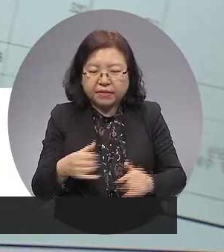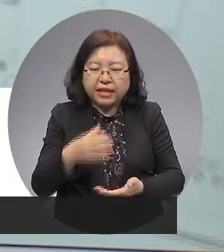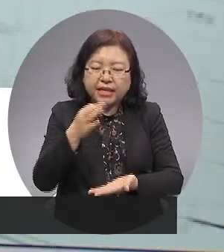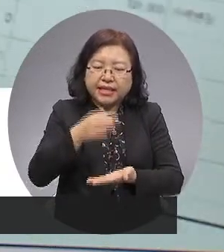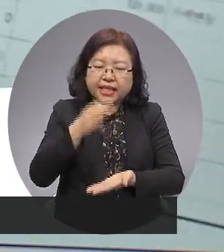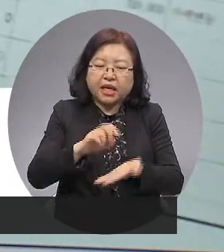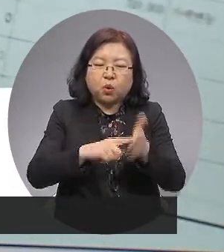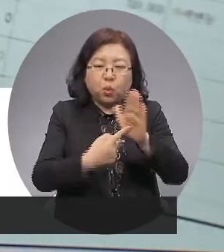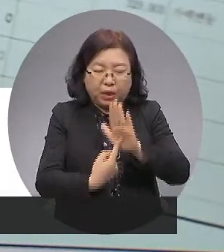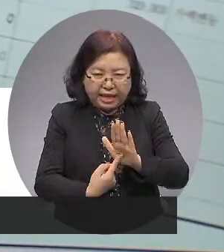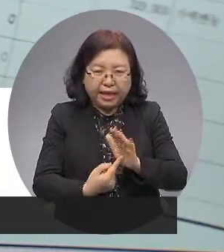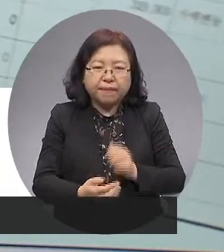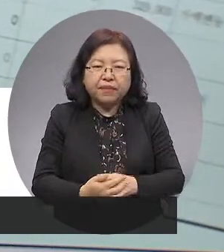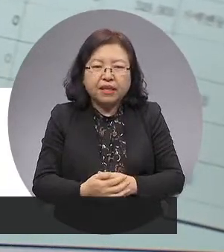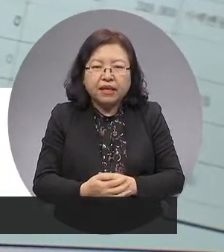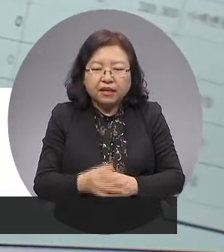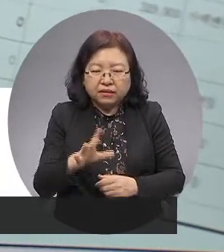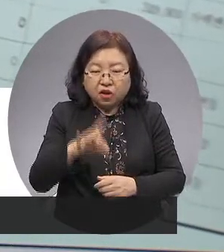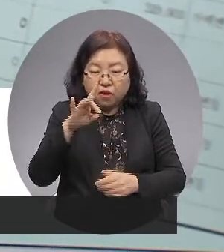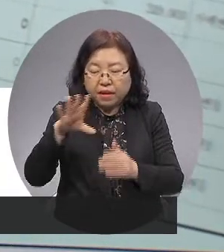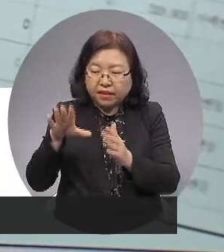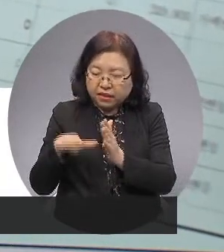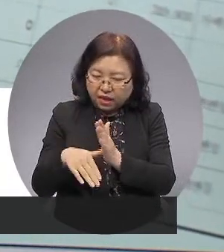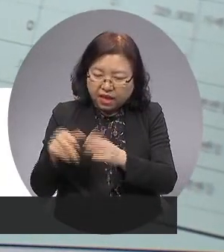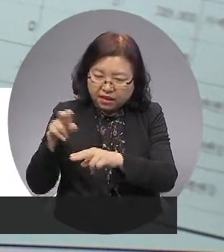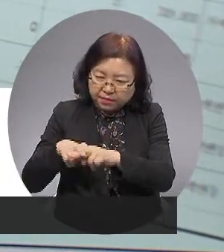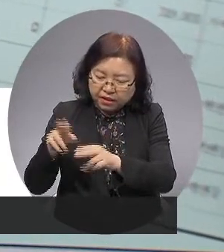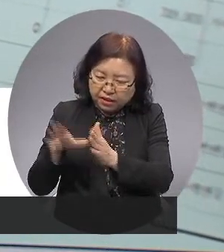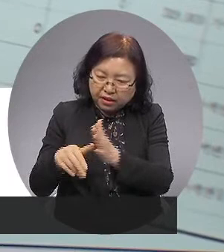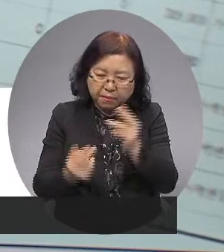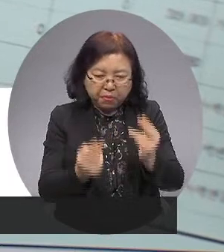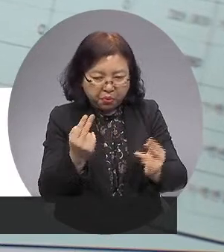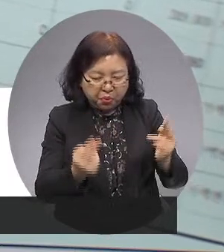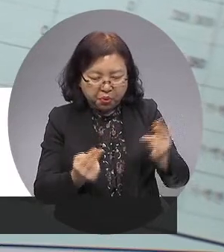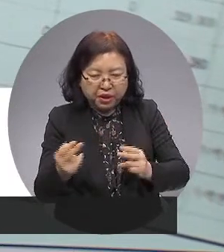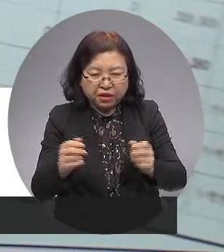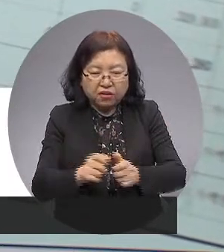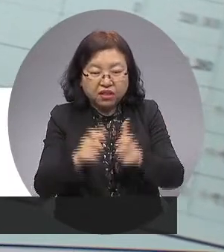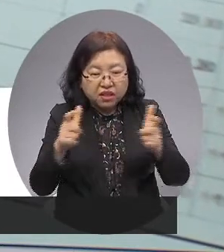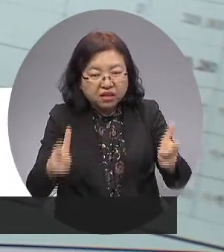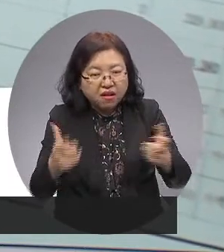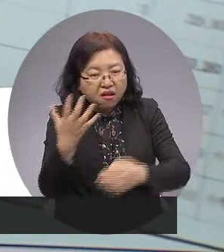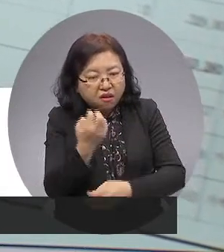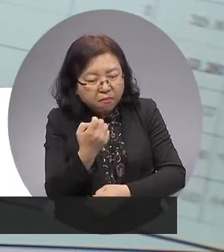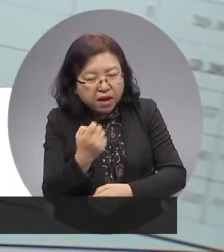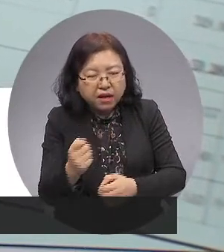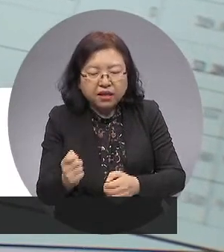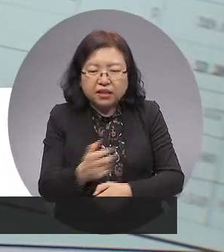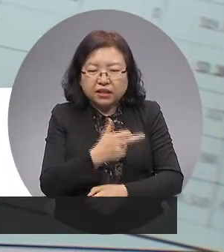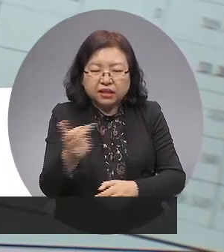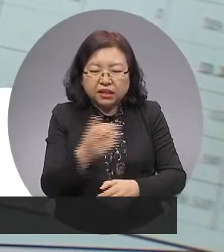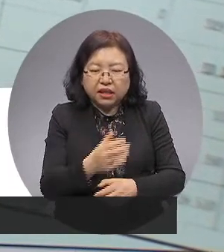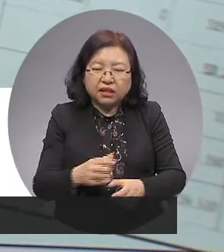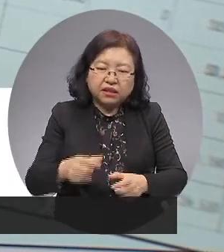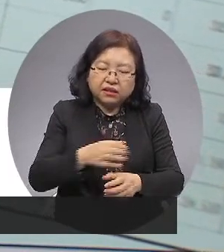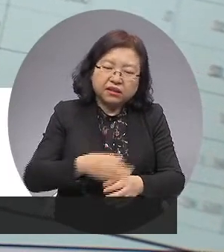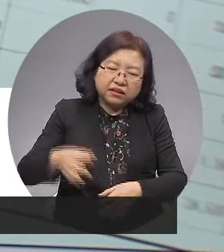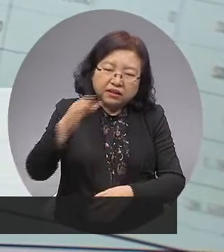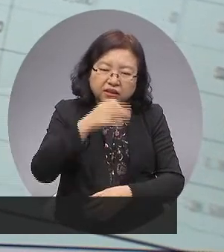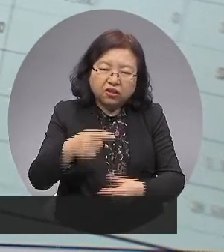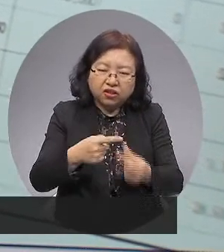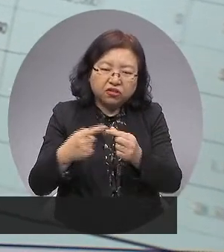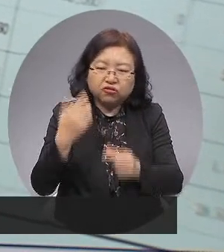재산 공개인데요. 당선 초기와 비교해 얼마나 늘었는지, 가장 많이 증가한 단체장은 누군지 정재영